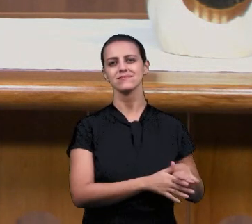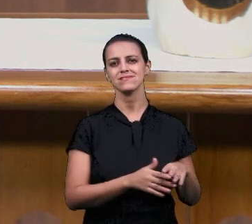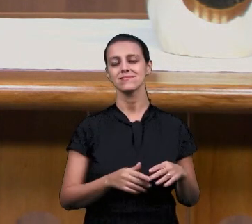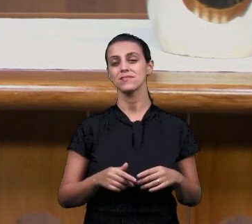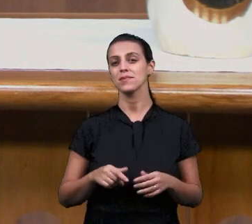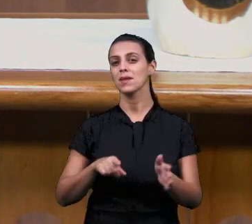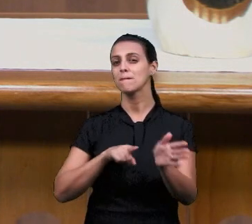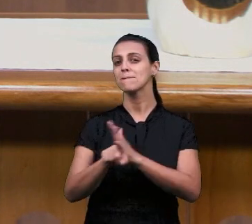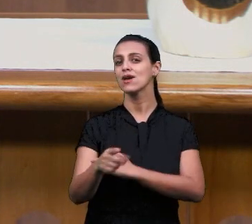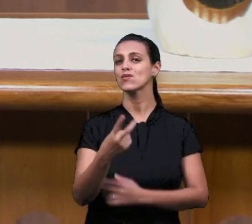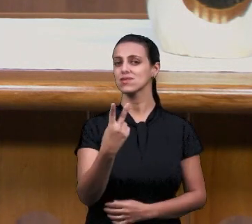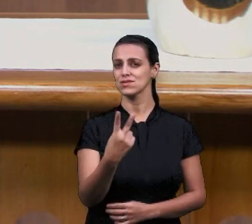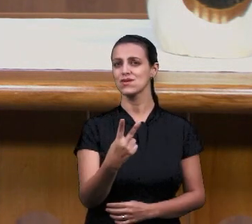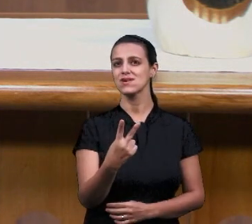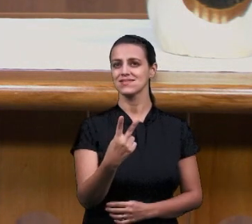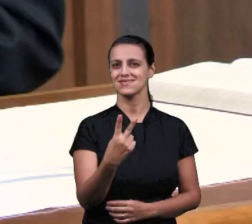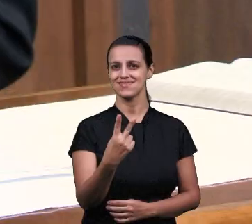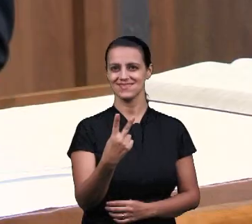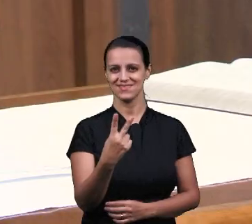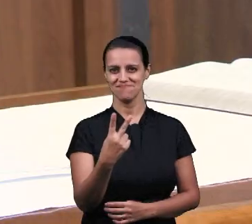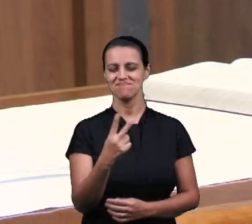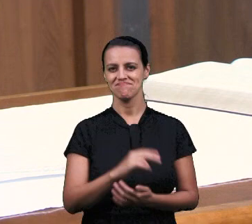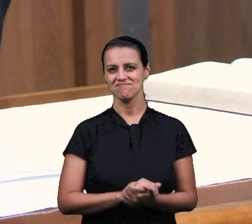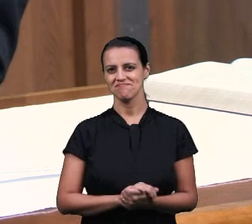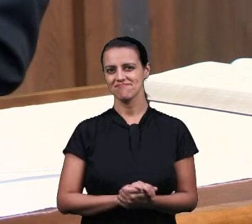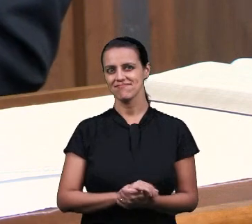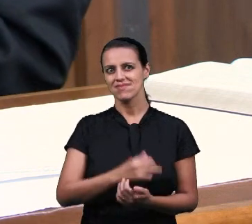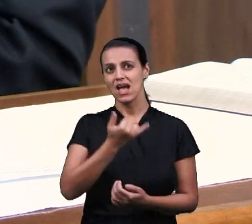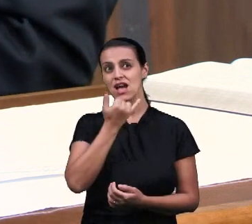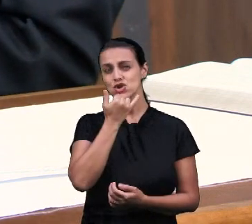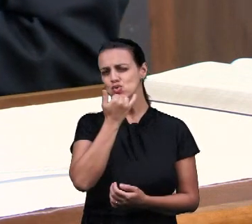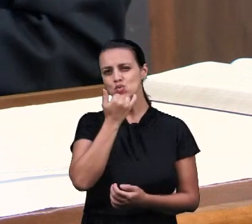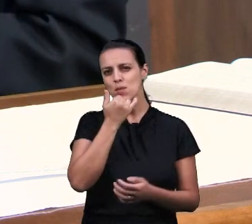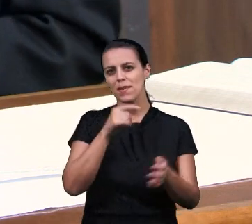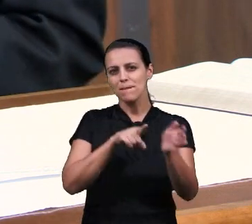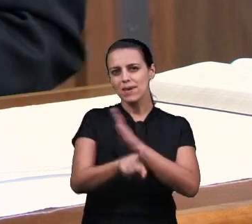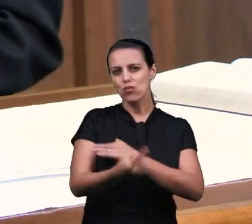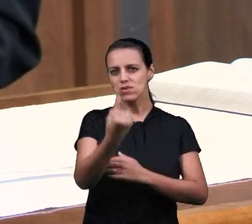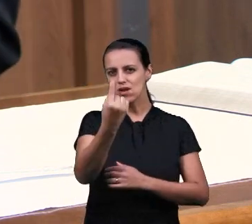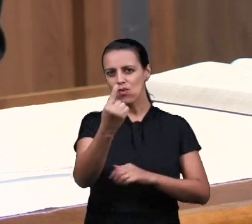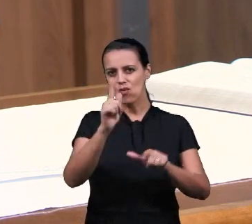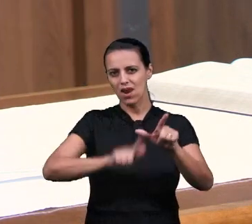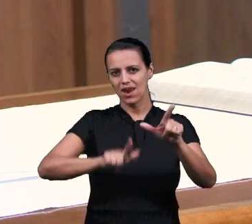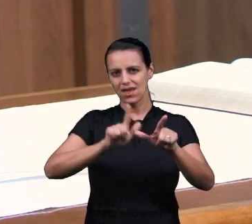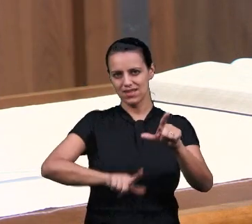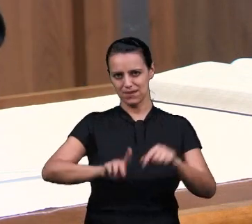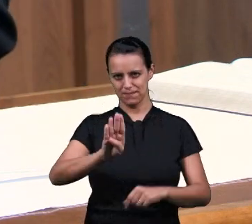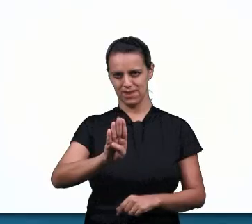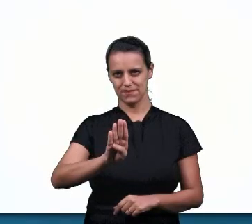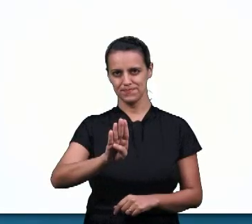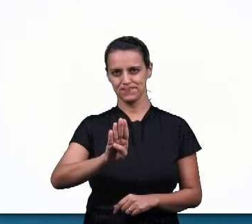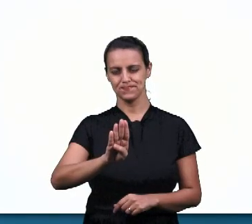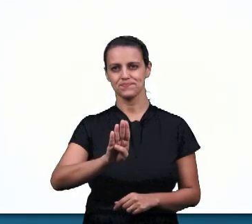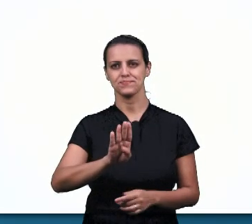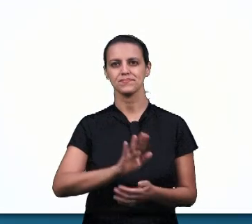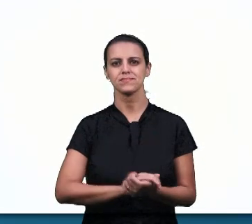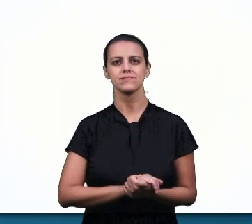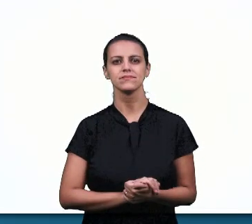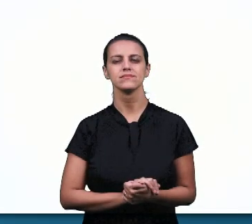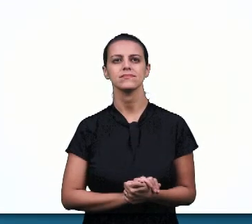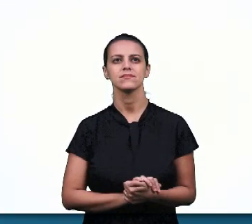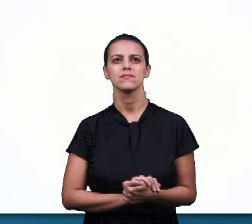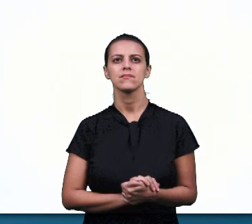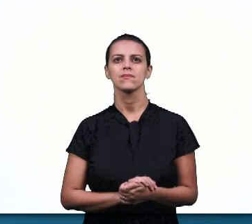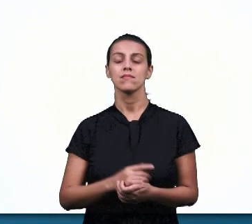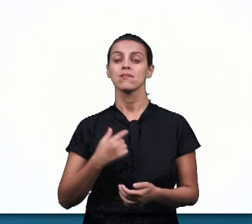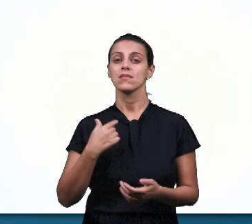question, donc c'est la lettre B de la première. Donc question 1b, qui disait, avec